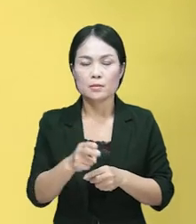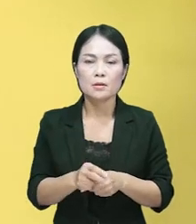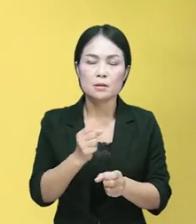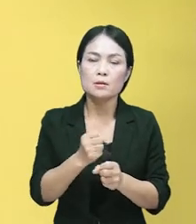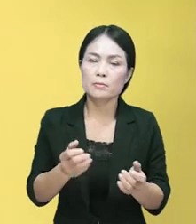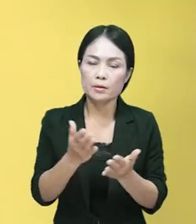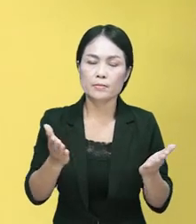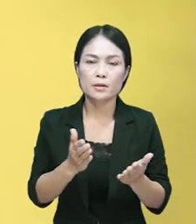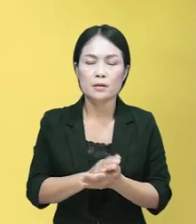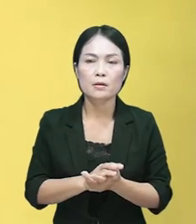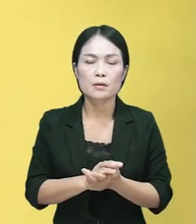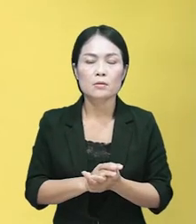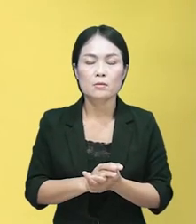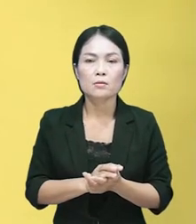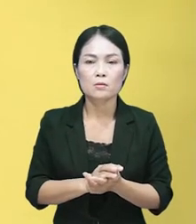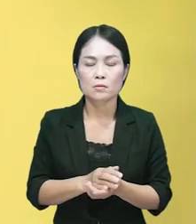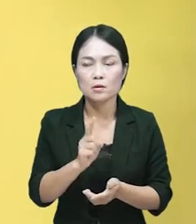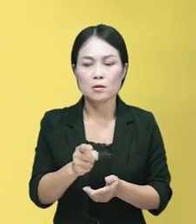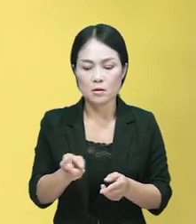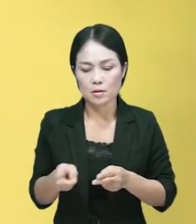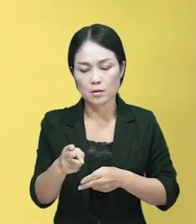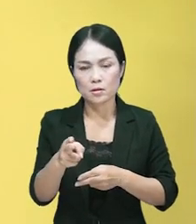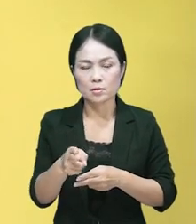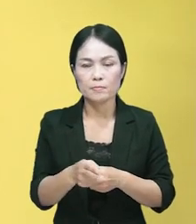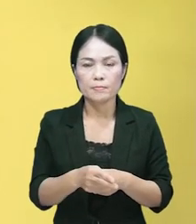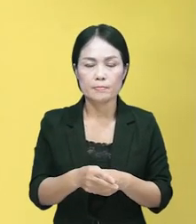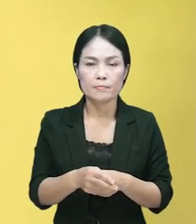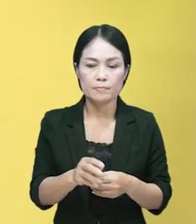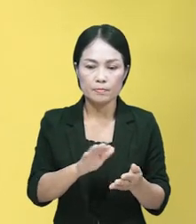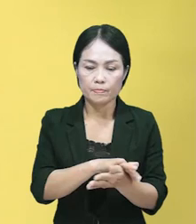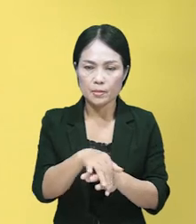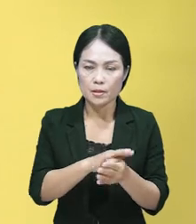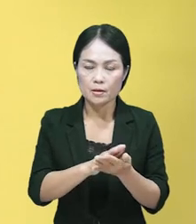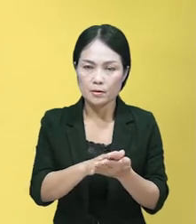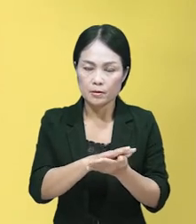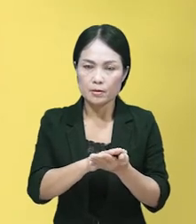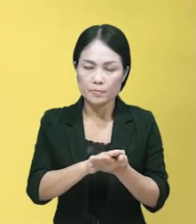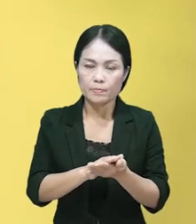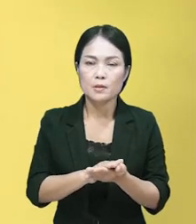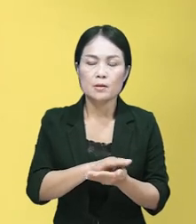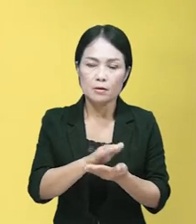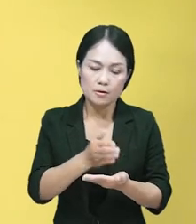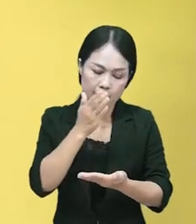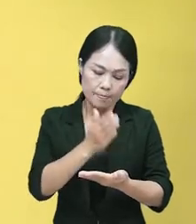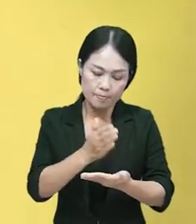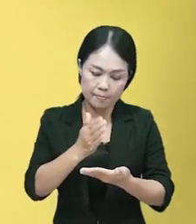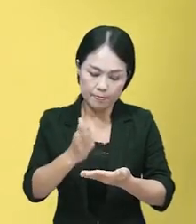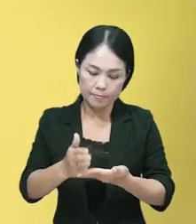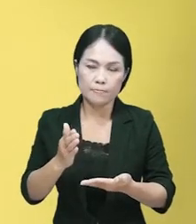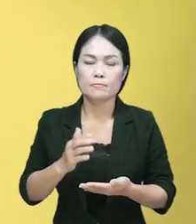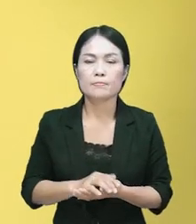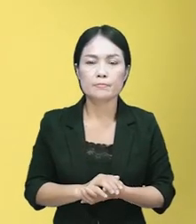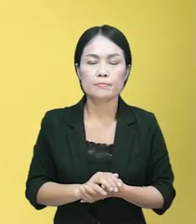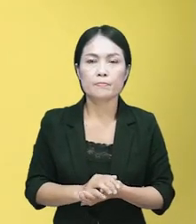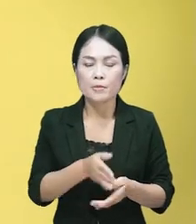ងចាគាត់យកអន្ទង់មកដល់លាងឲ្យស្អាតកាប់ច្រាមណាកូនណាកាប់ច្រាមចាមិនត្រឹម